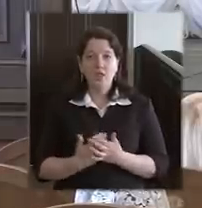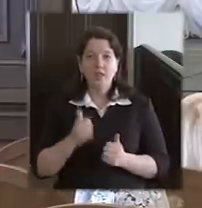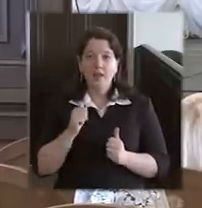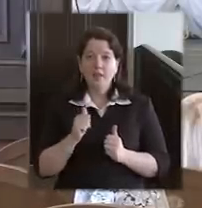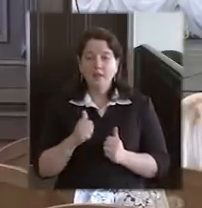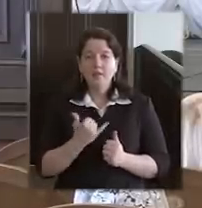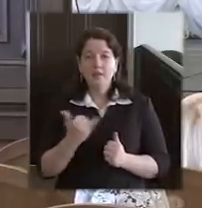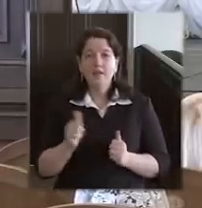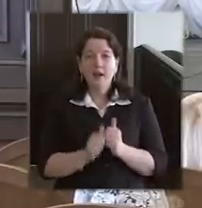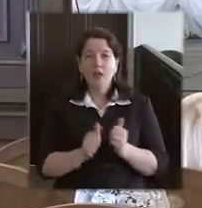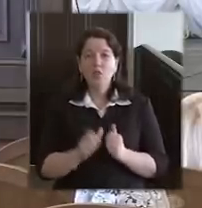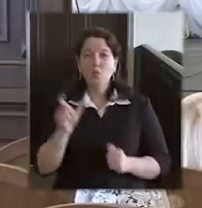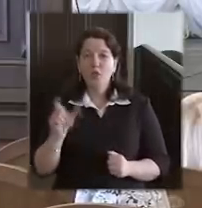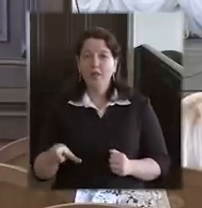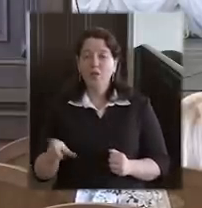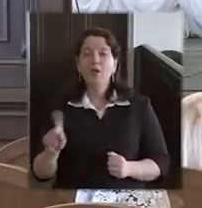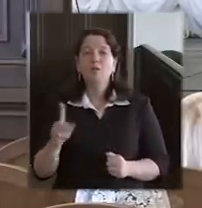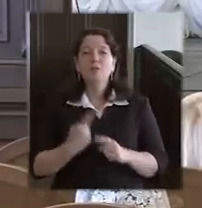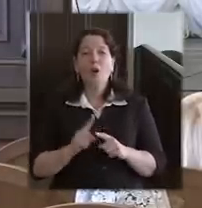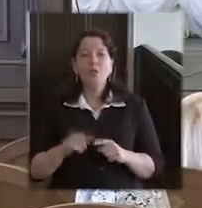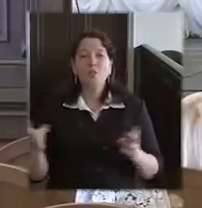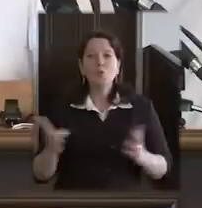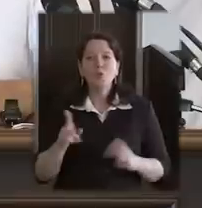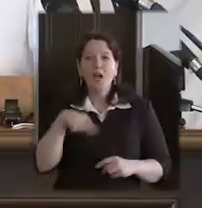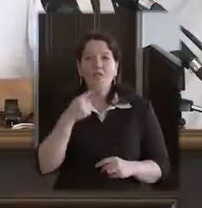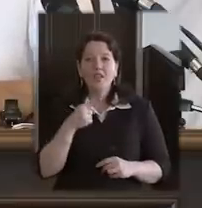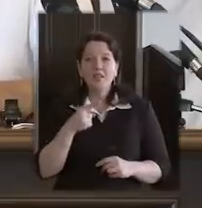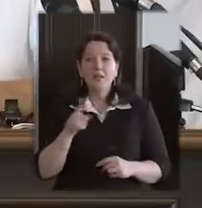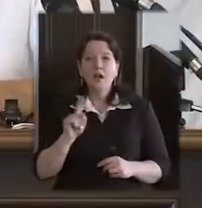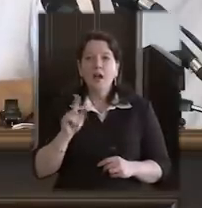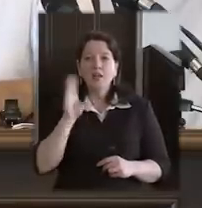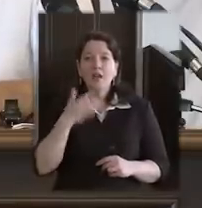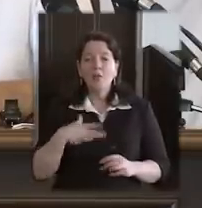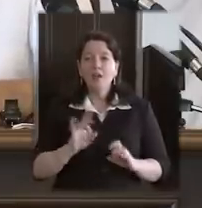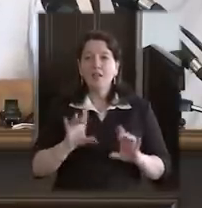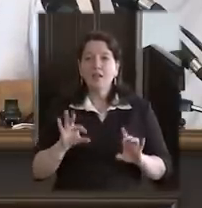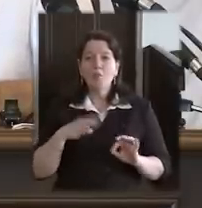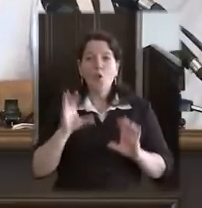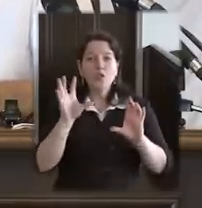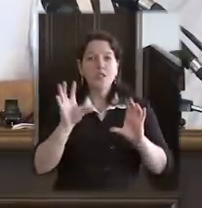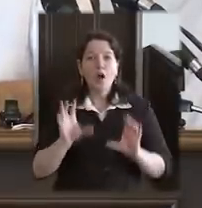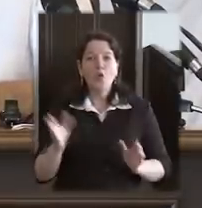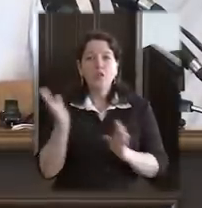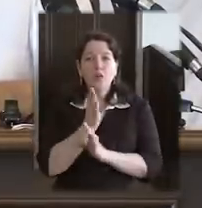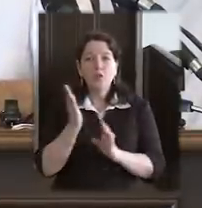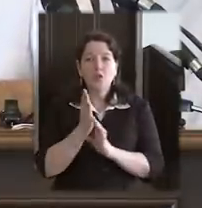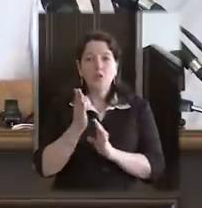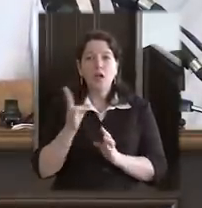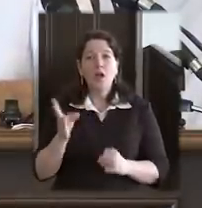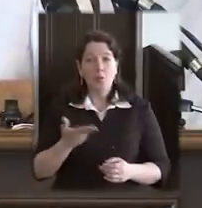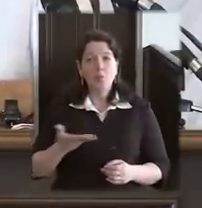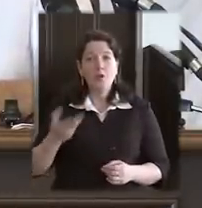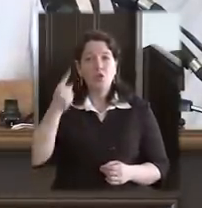характер. Почему приходится об этом говорить? Когда мы говорим о законах природы, то,